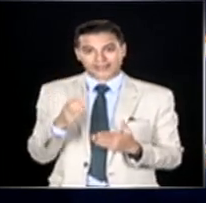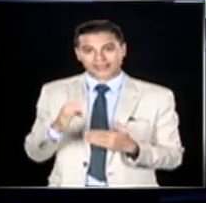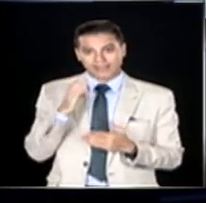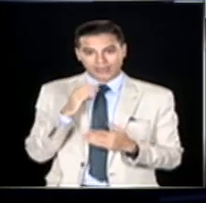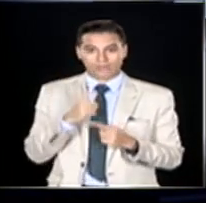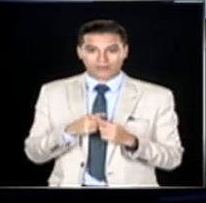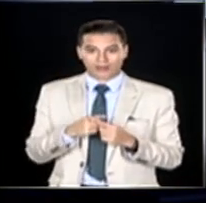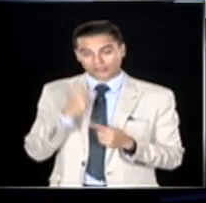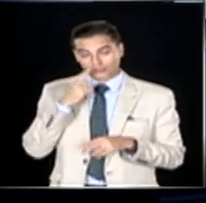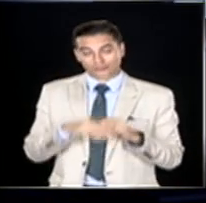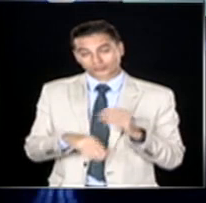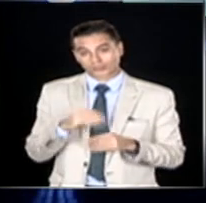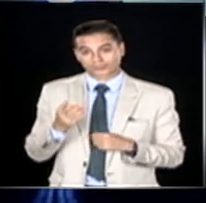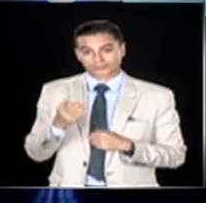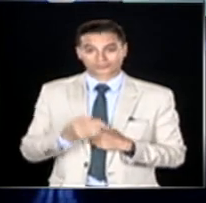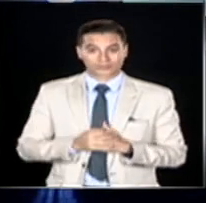غلط. شكرا.